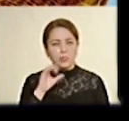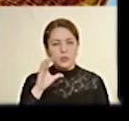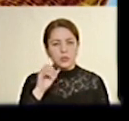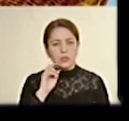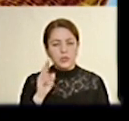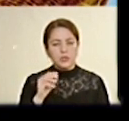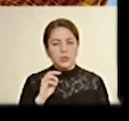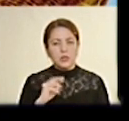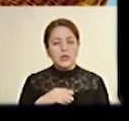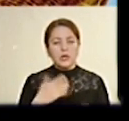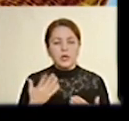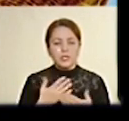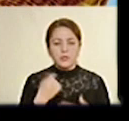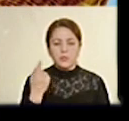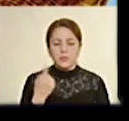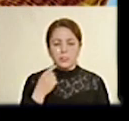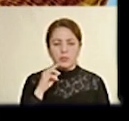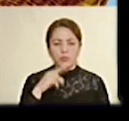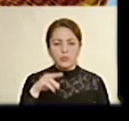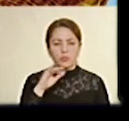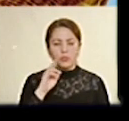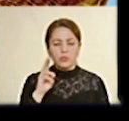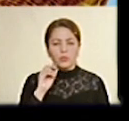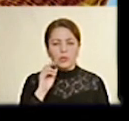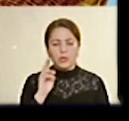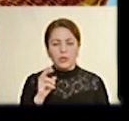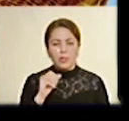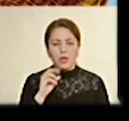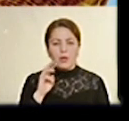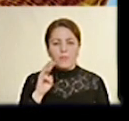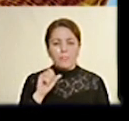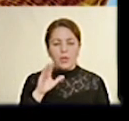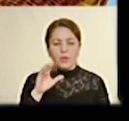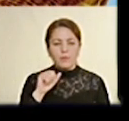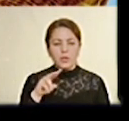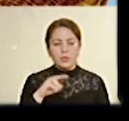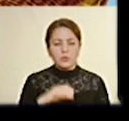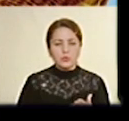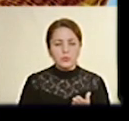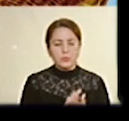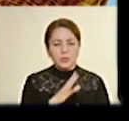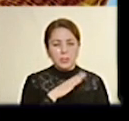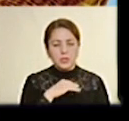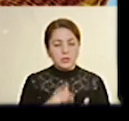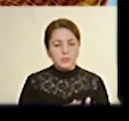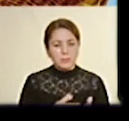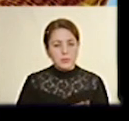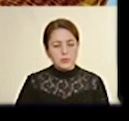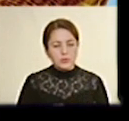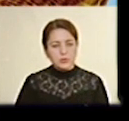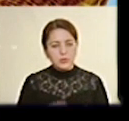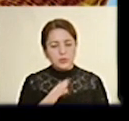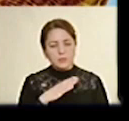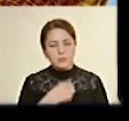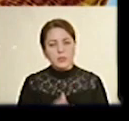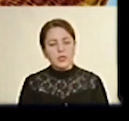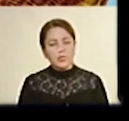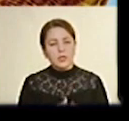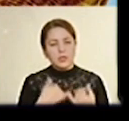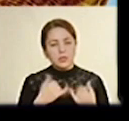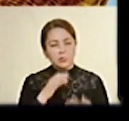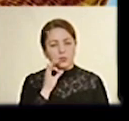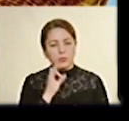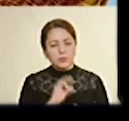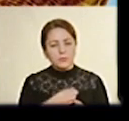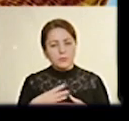qaysi biri esa dukkak mevali o'simliklar ekanini daftaringizga belgilab oldingizmi? Keling endi yana